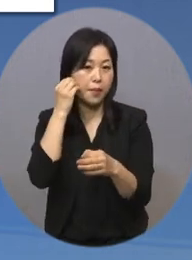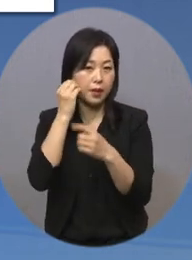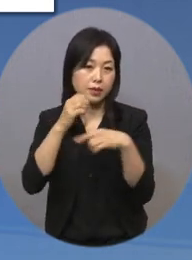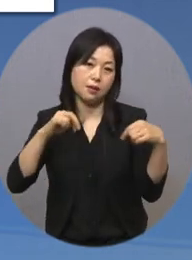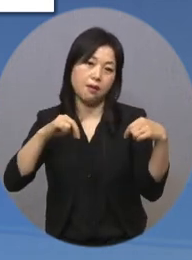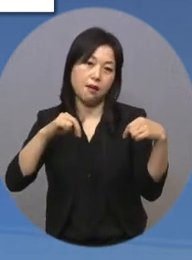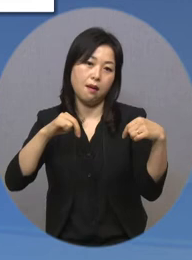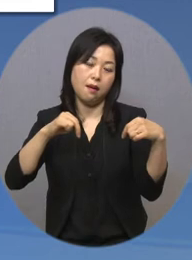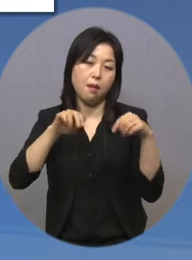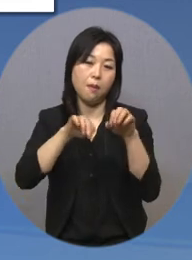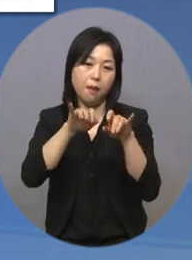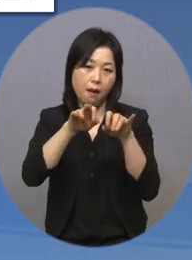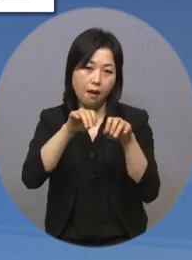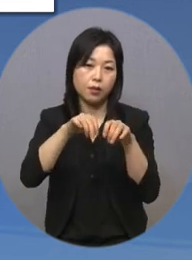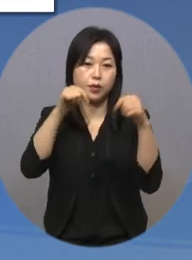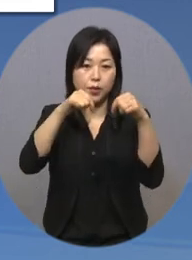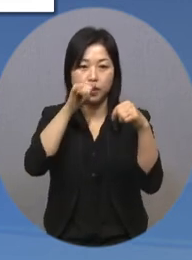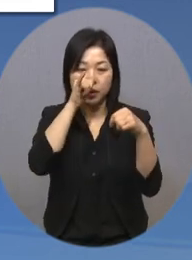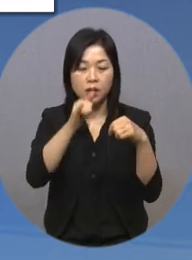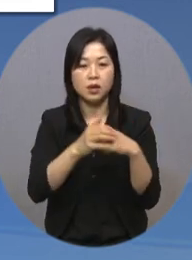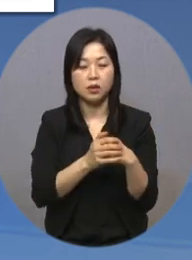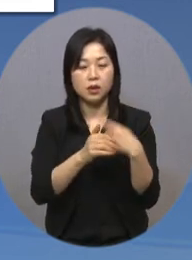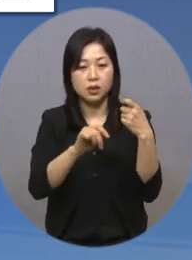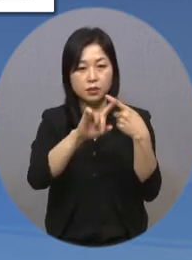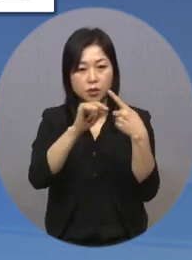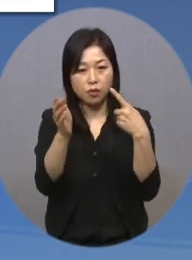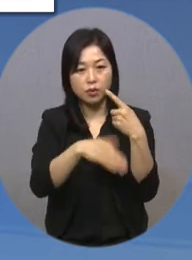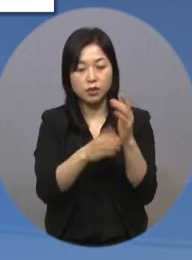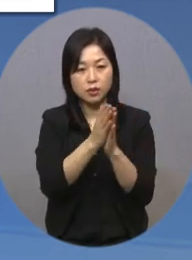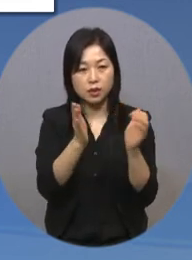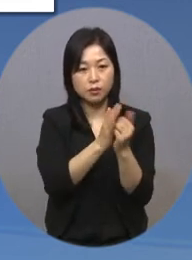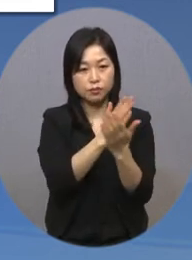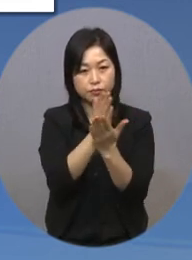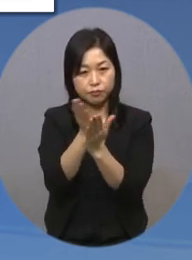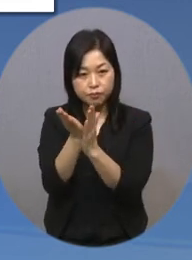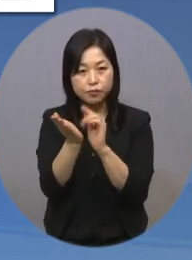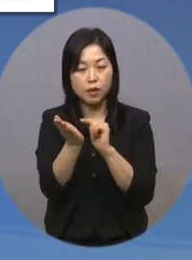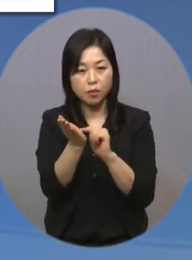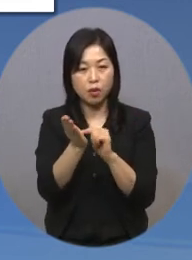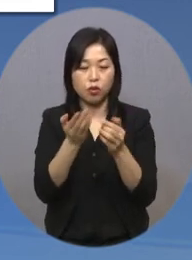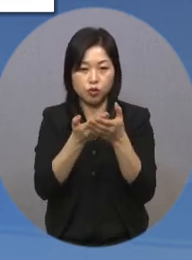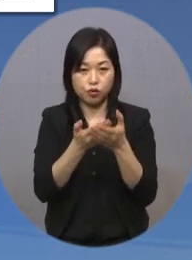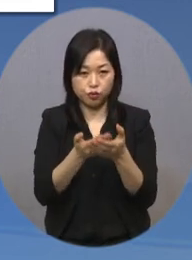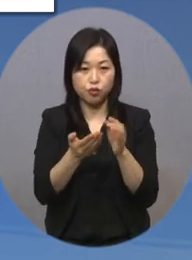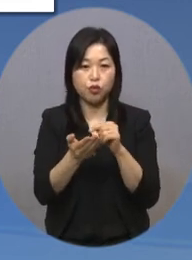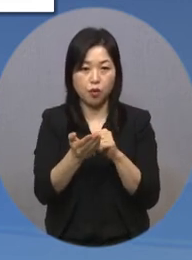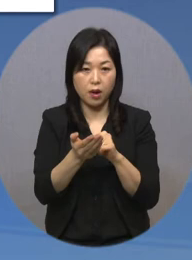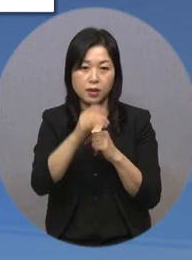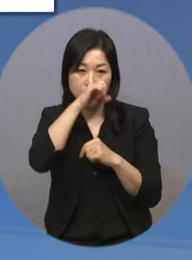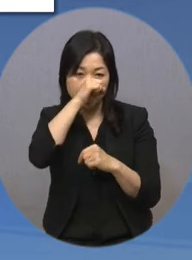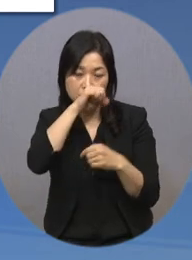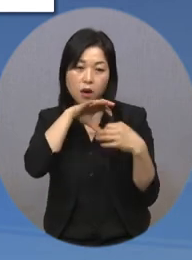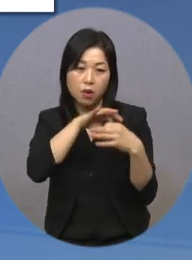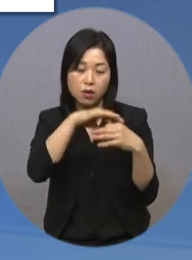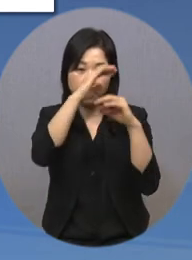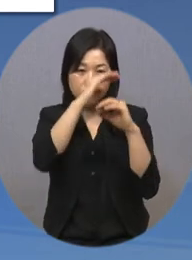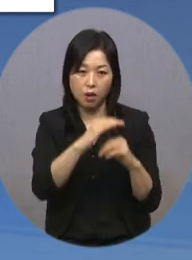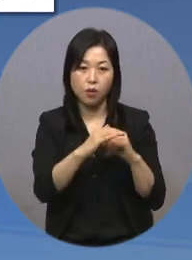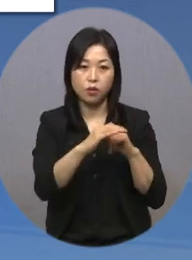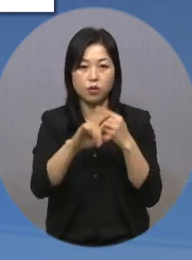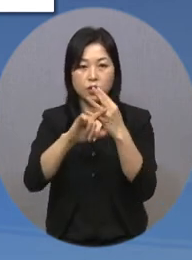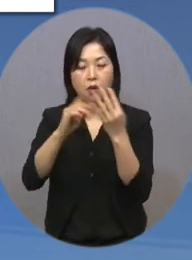진행 중이며 지난해 11월부터 실시 중인 부처별 주요 재정 현안에 대한 댓글 토론도 오는